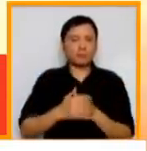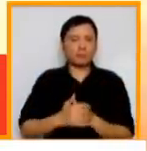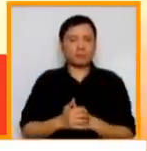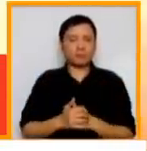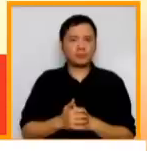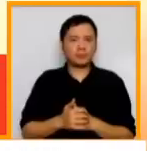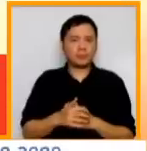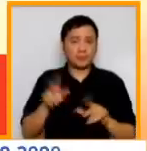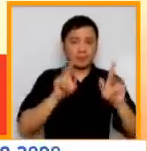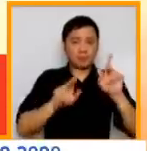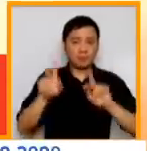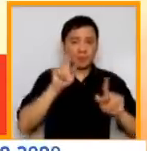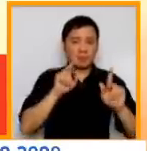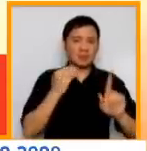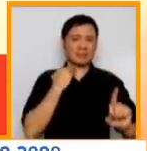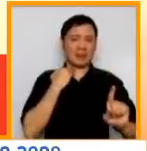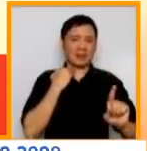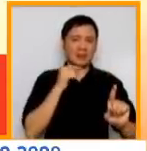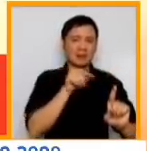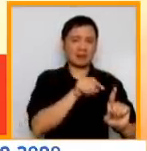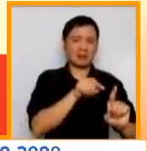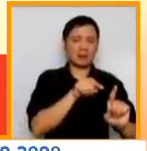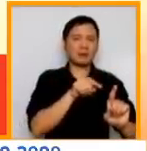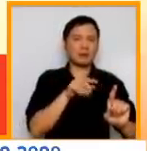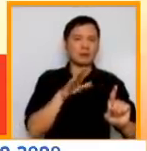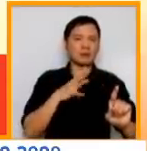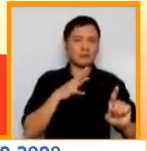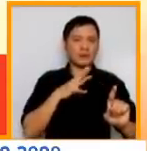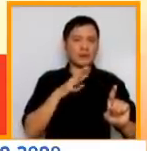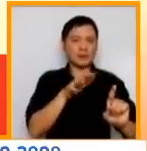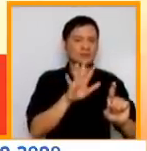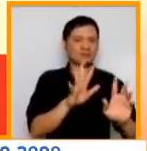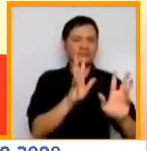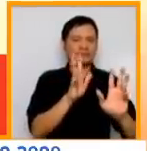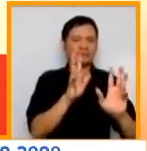ilalim. Kaya tumalon na lang ako.